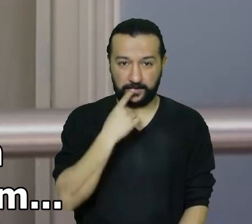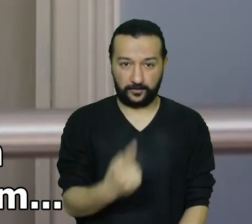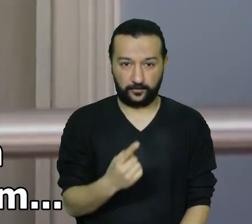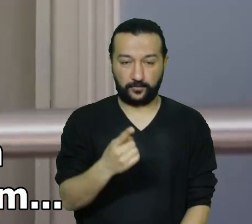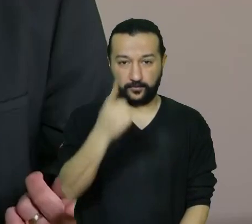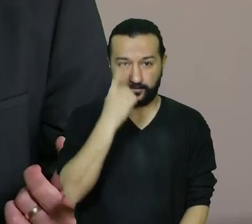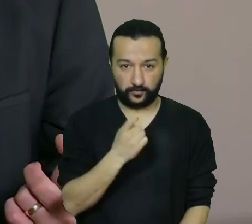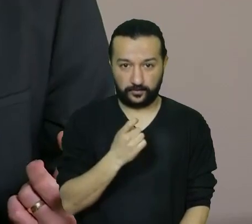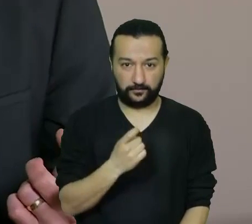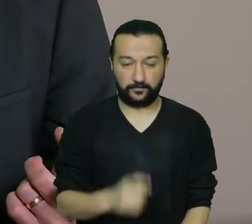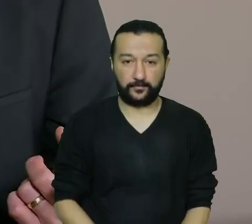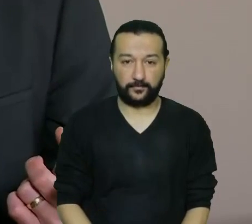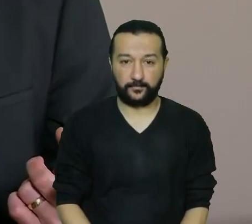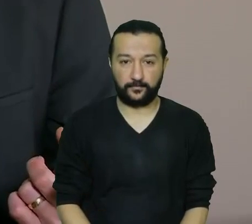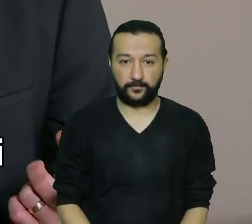diye sorsam,